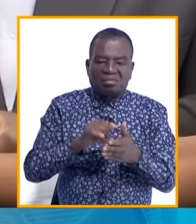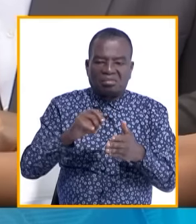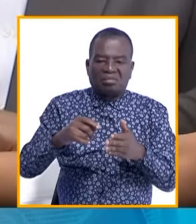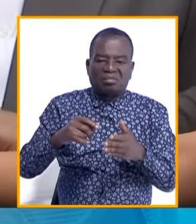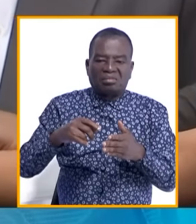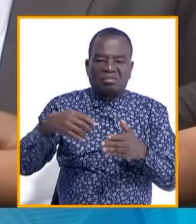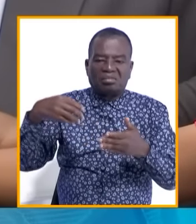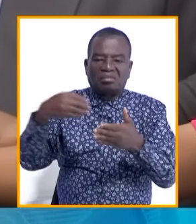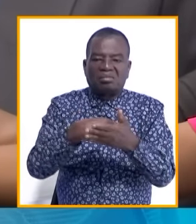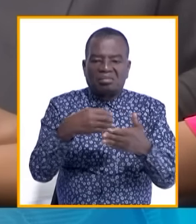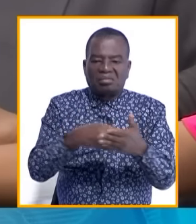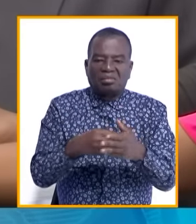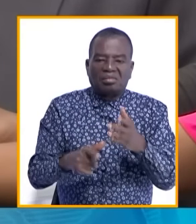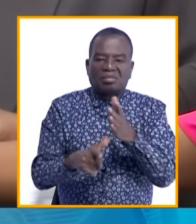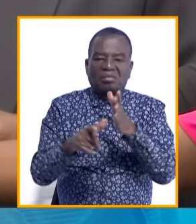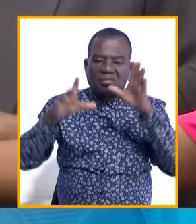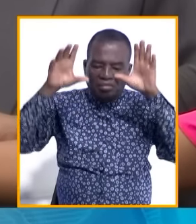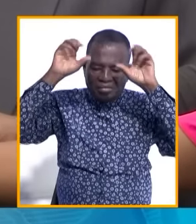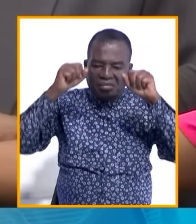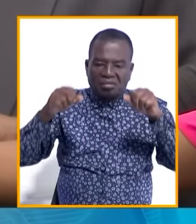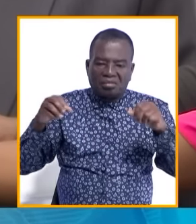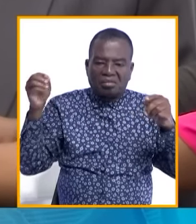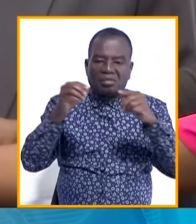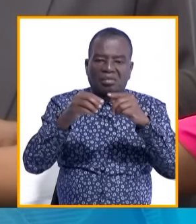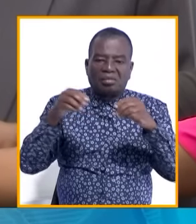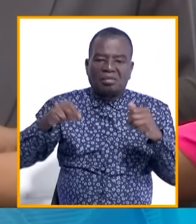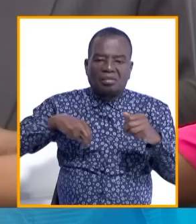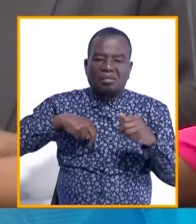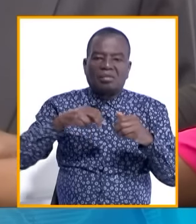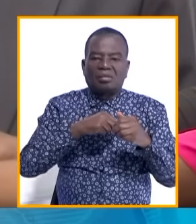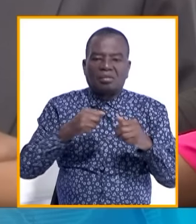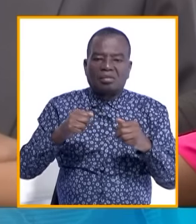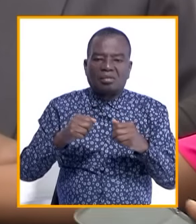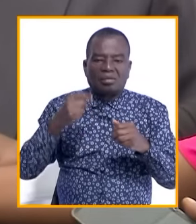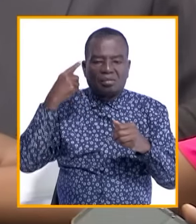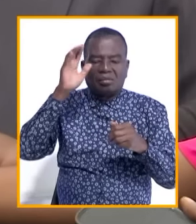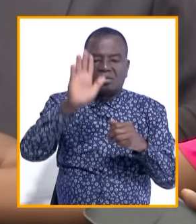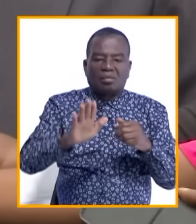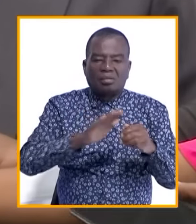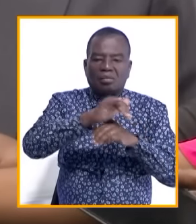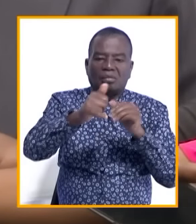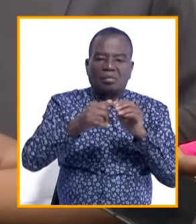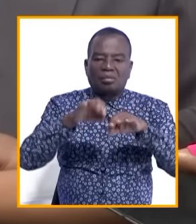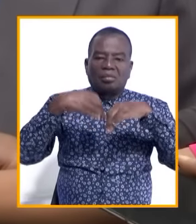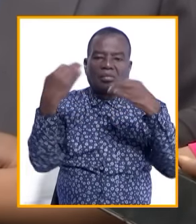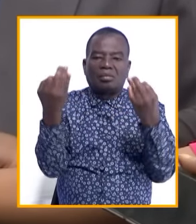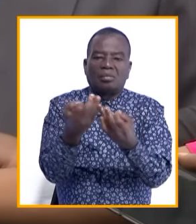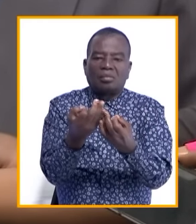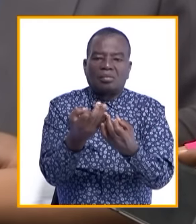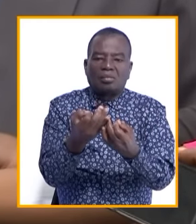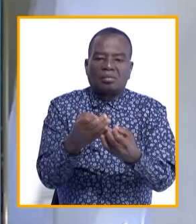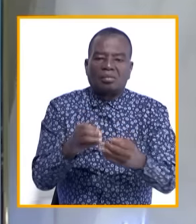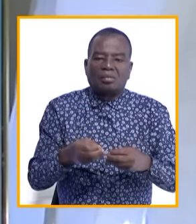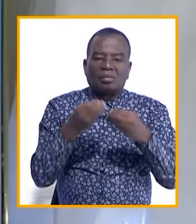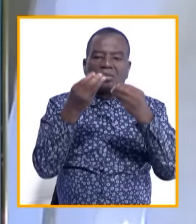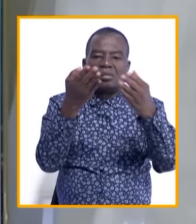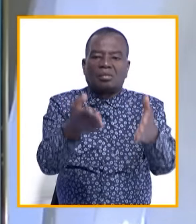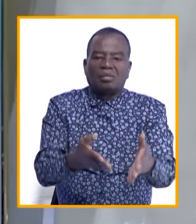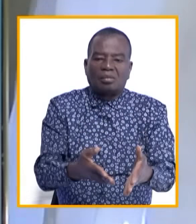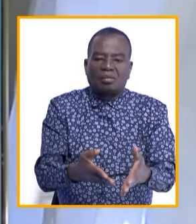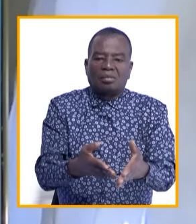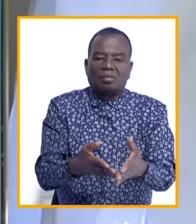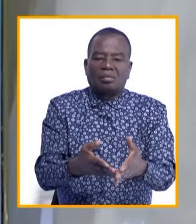vice-président s'est joint à nous pour saluer avec beaucoup de respect toute la famille et confier l'âme de